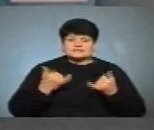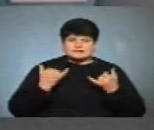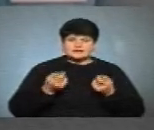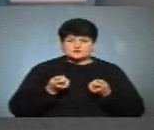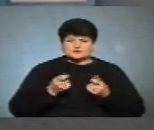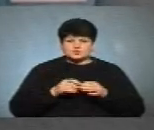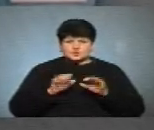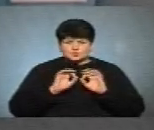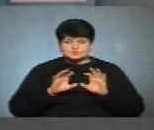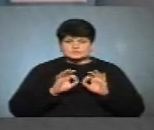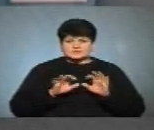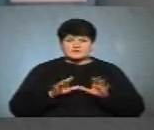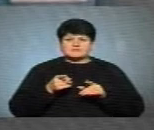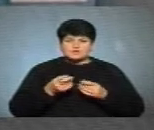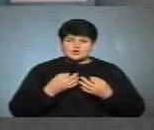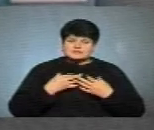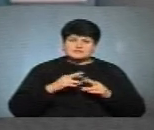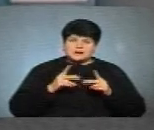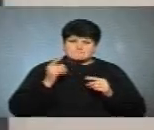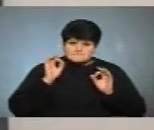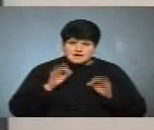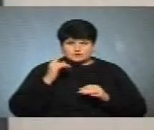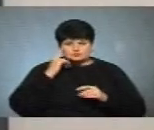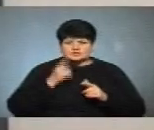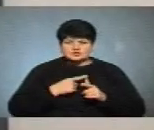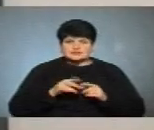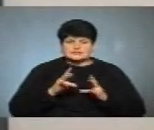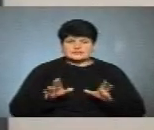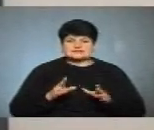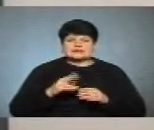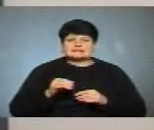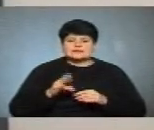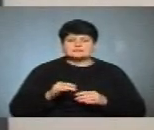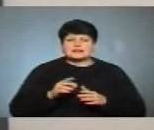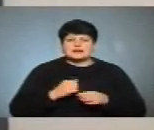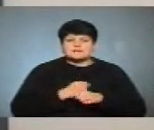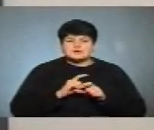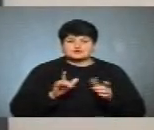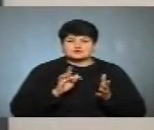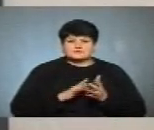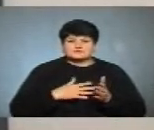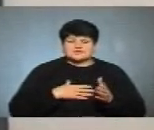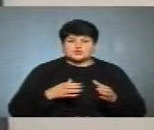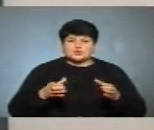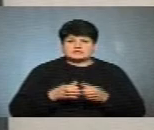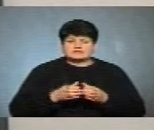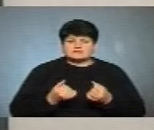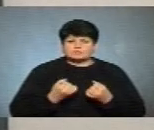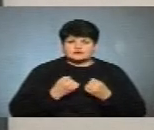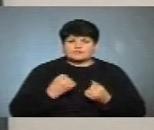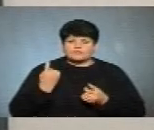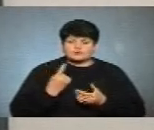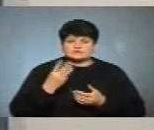трохи озвучу свою логіку, ви мені скажете, чи я правильно думаю, чи ні. А за даними лабораторного центру, в нас колективний імунітет в області